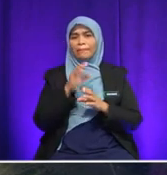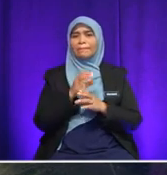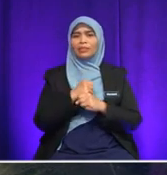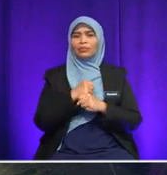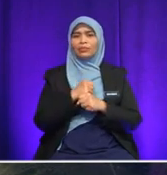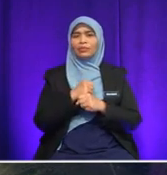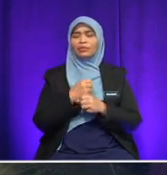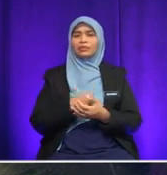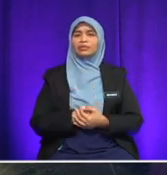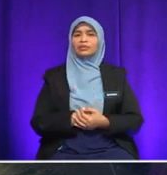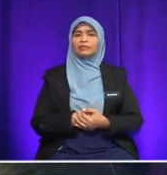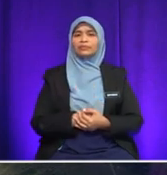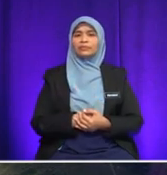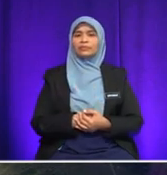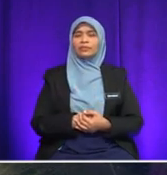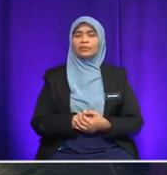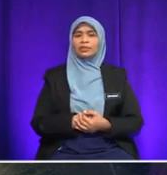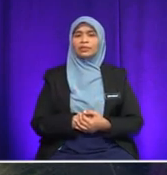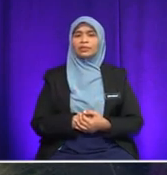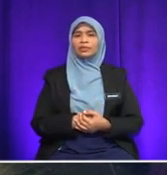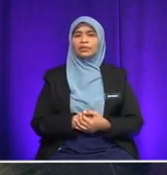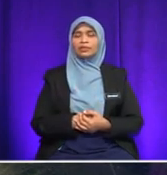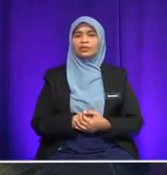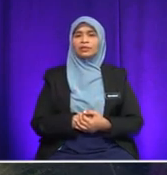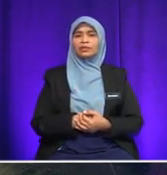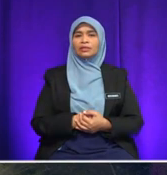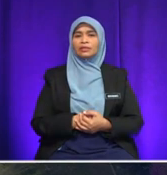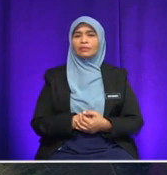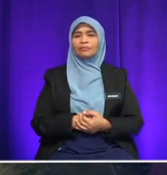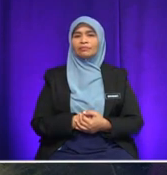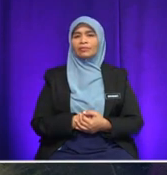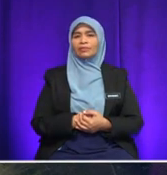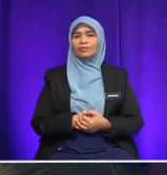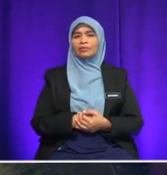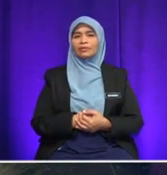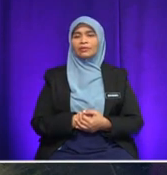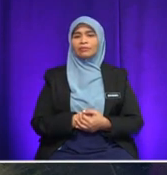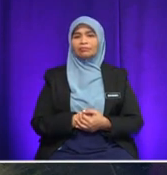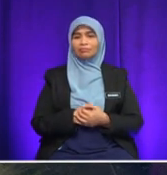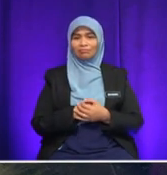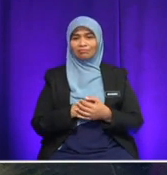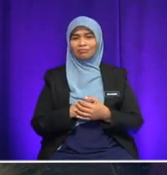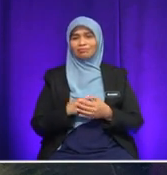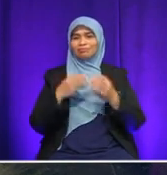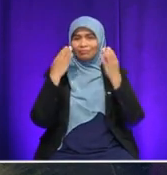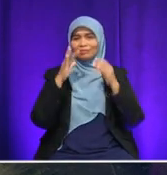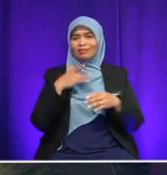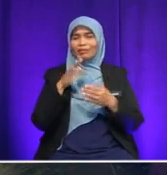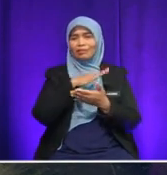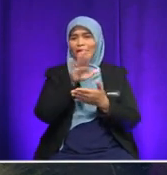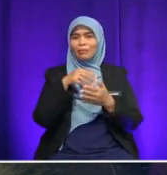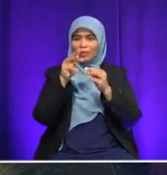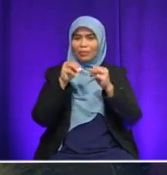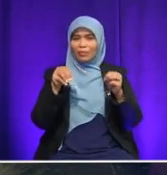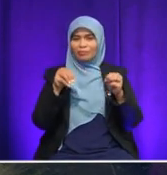Faham? Okey, bagus. Alif Imran dah faham tu, siap angkat tangan gitu. Sebab selalu je. memang kami